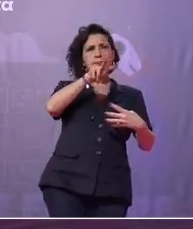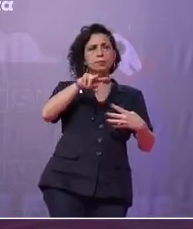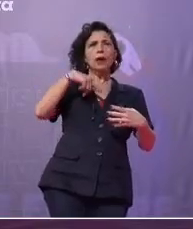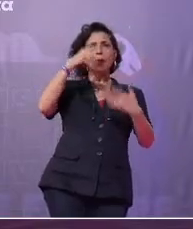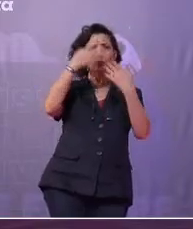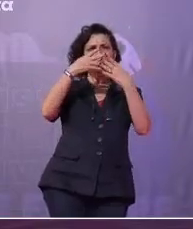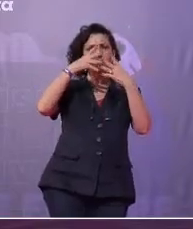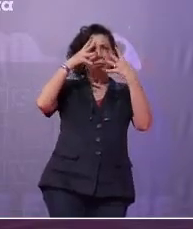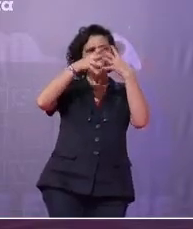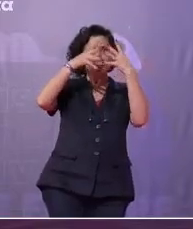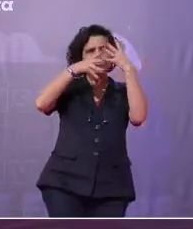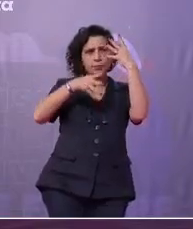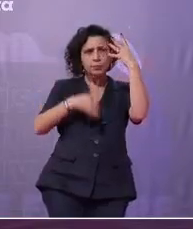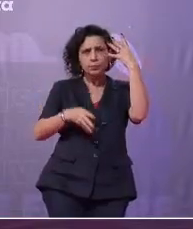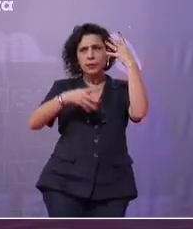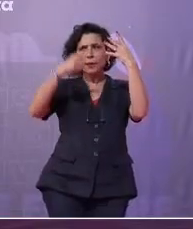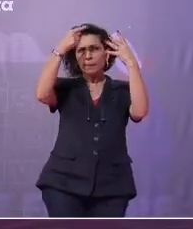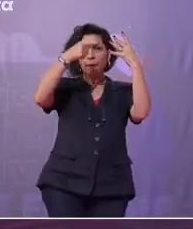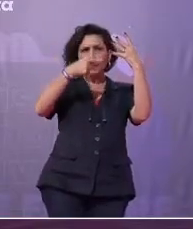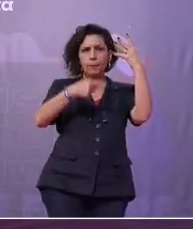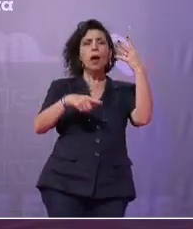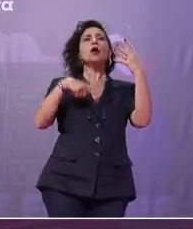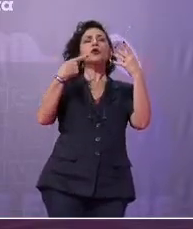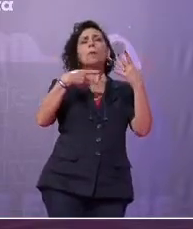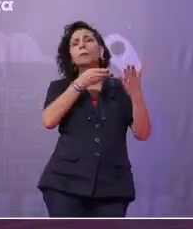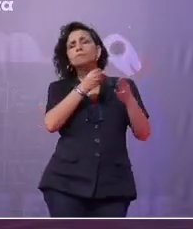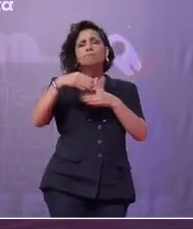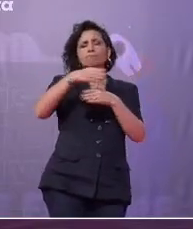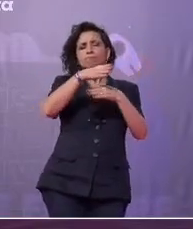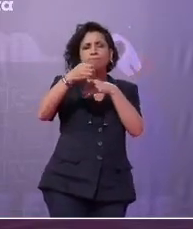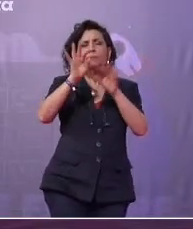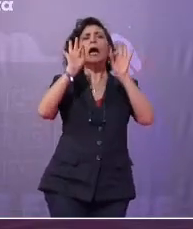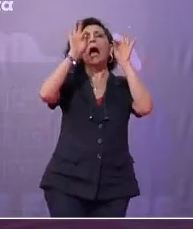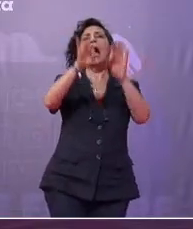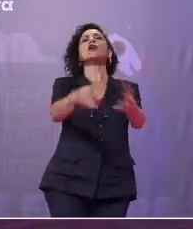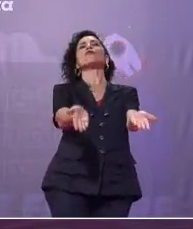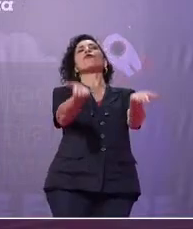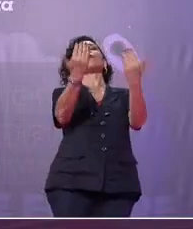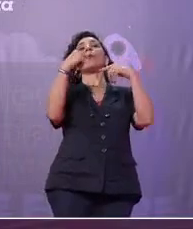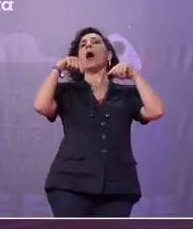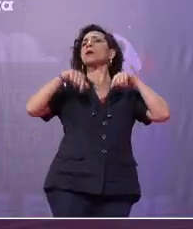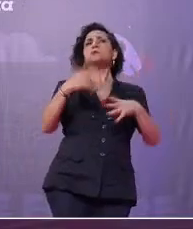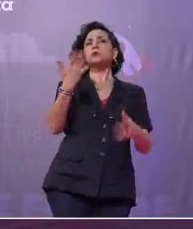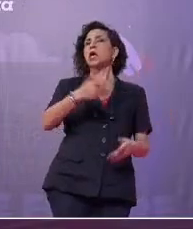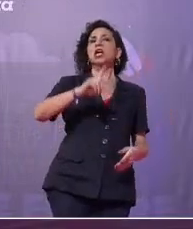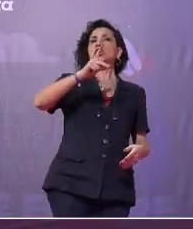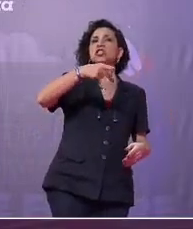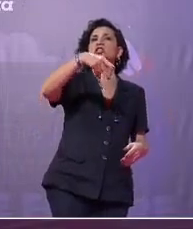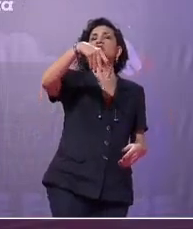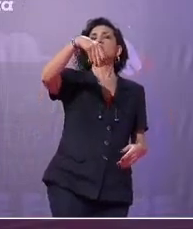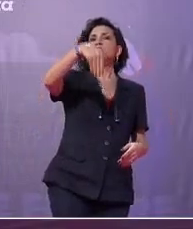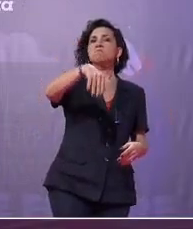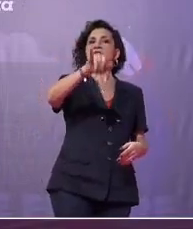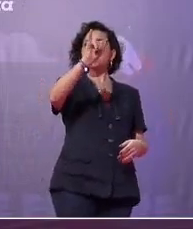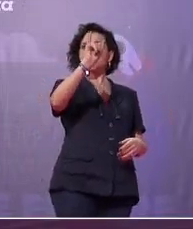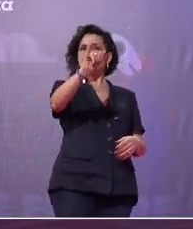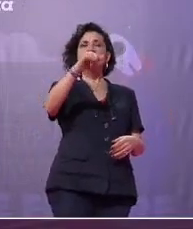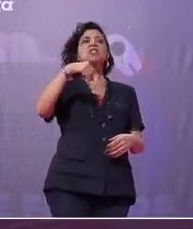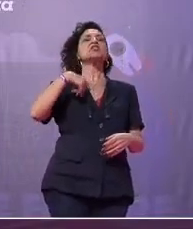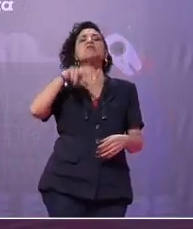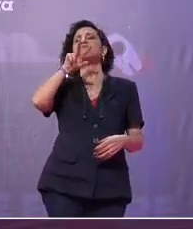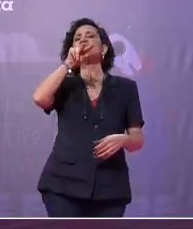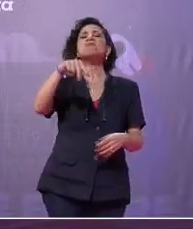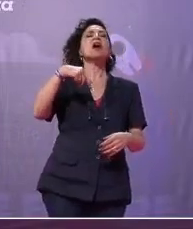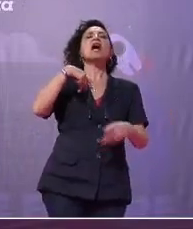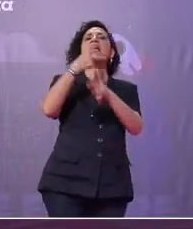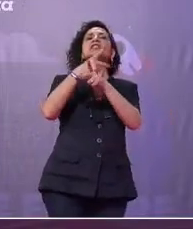piano continuava il mio percorso D'Acquisto adesso Posso semplicemente andare su geminii dirgli Quali sono le mie esigenze Ogni quanto voglio correre